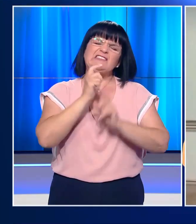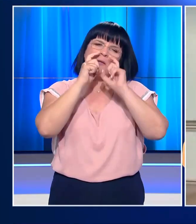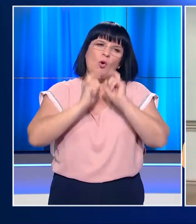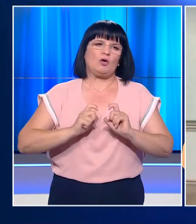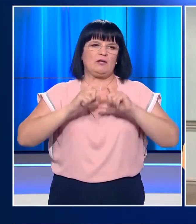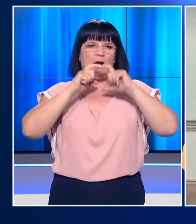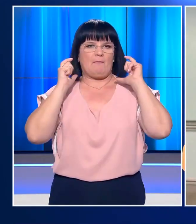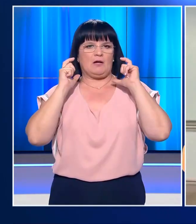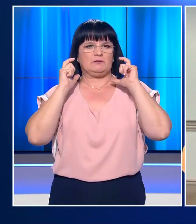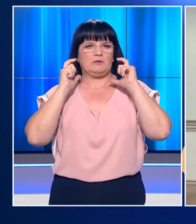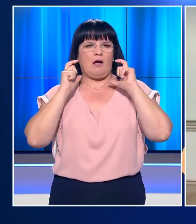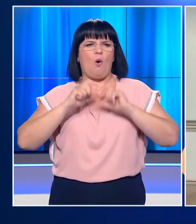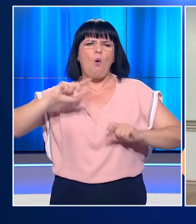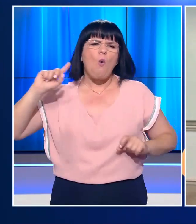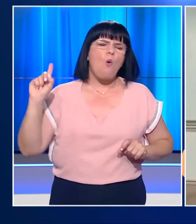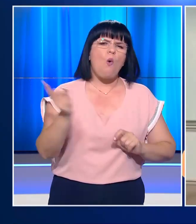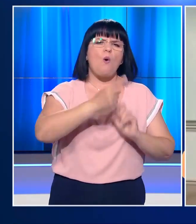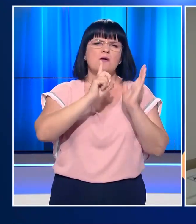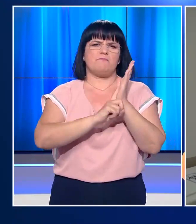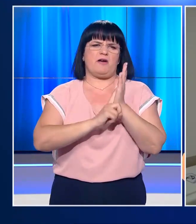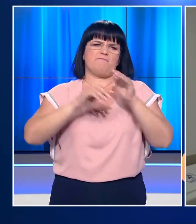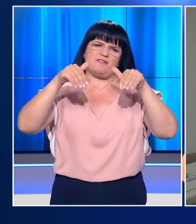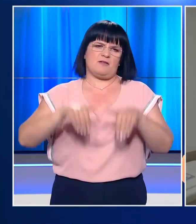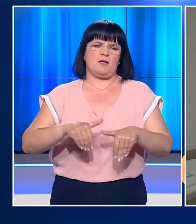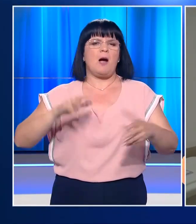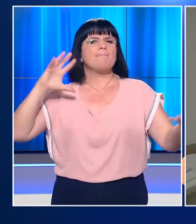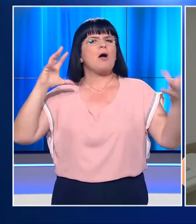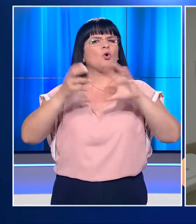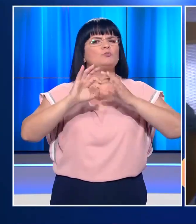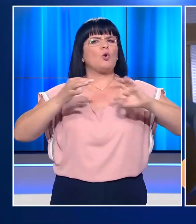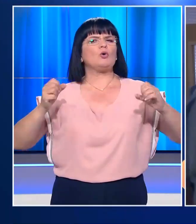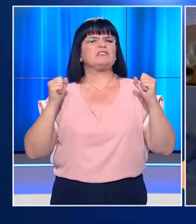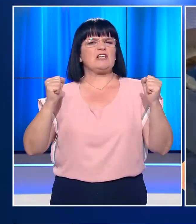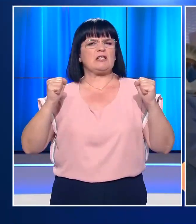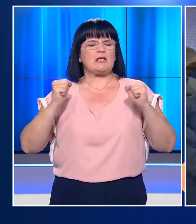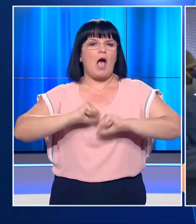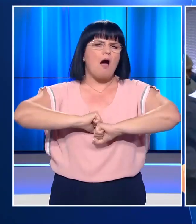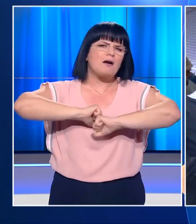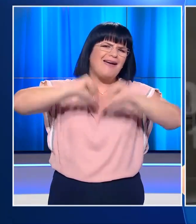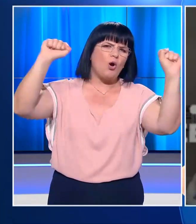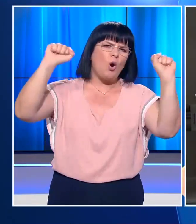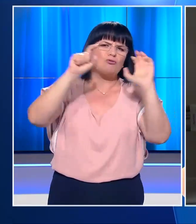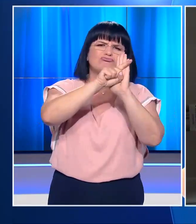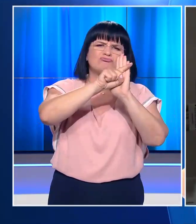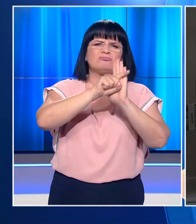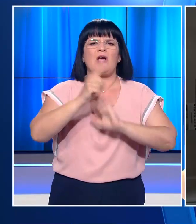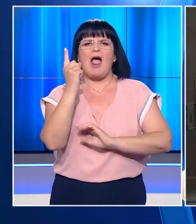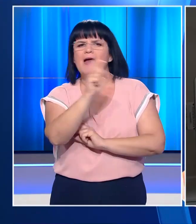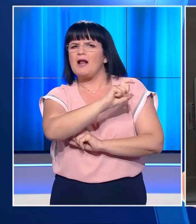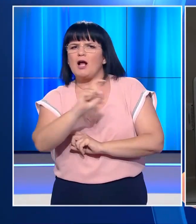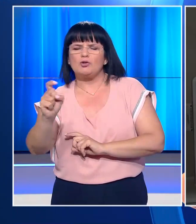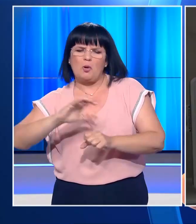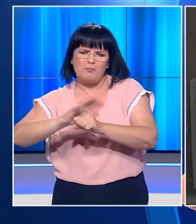Wearing a mask is something everyone should do. Ο Παγκόσμιος Οργανισμός Υγείας κατέγραψε νέο ρεκόρ με